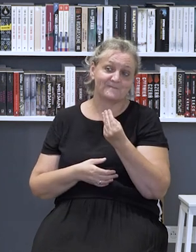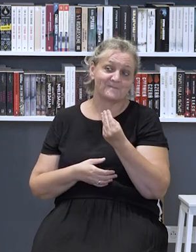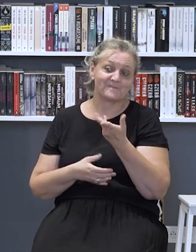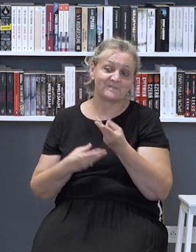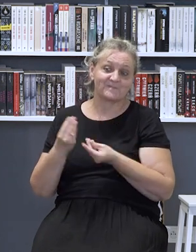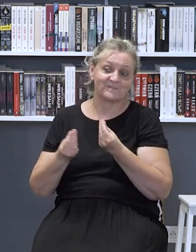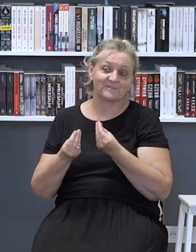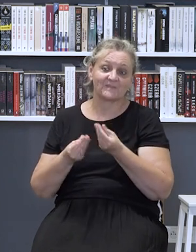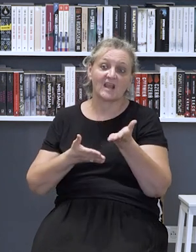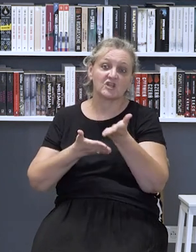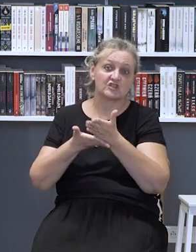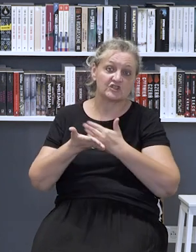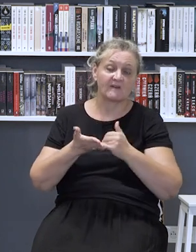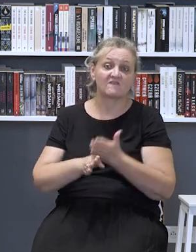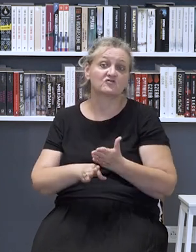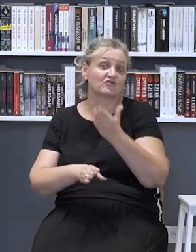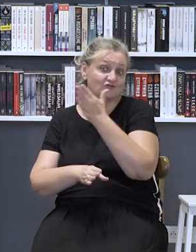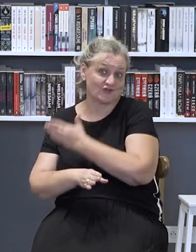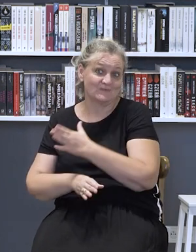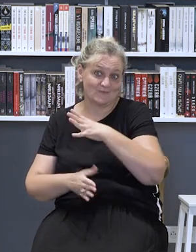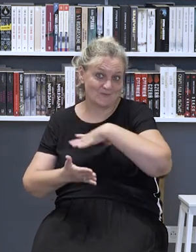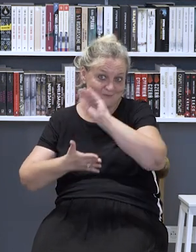napisałam część wcześniejszą